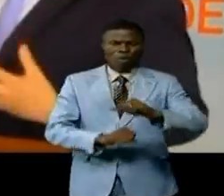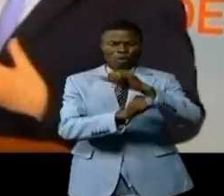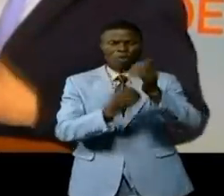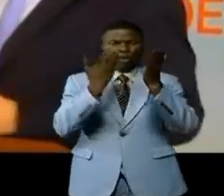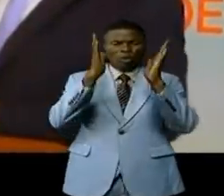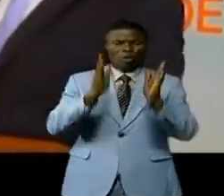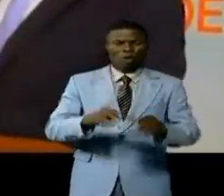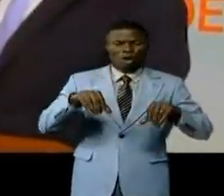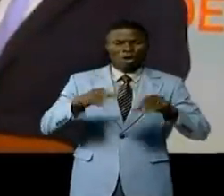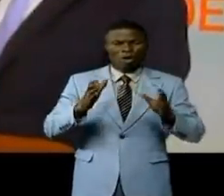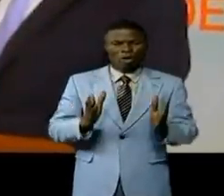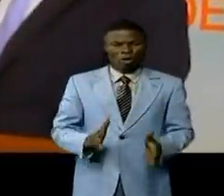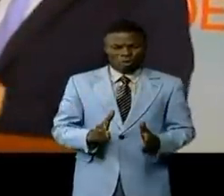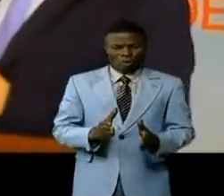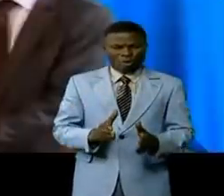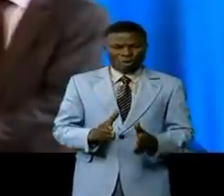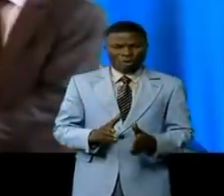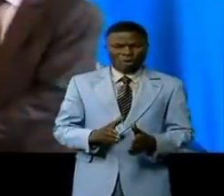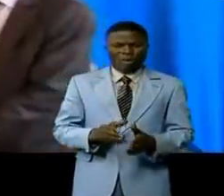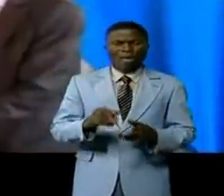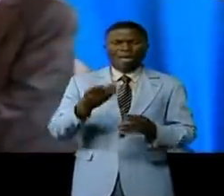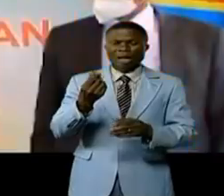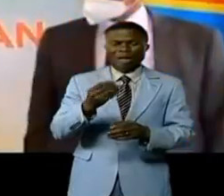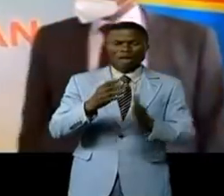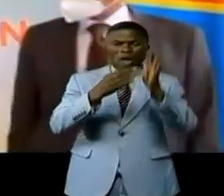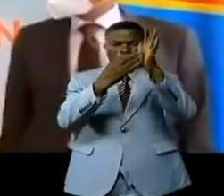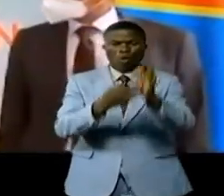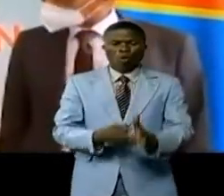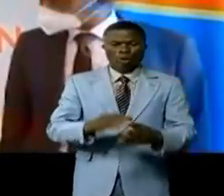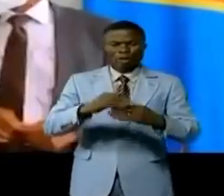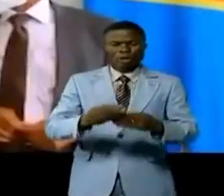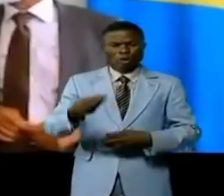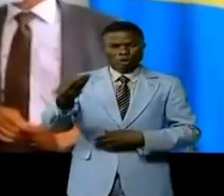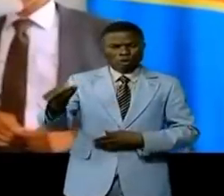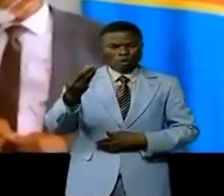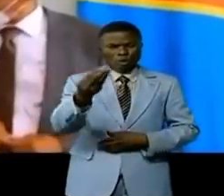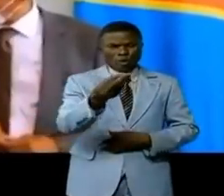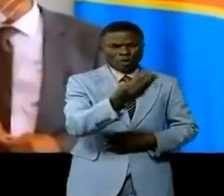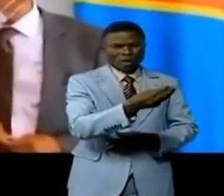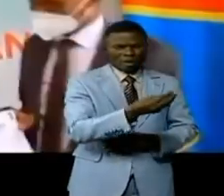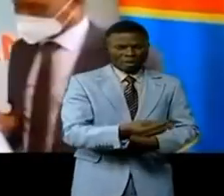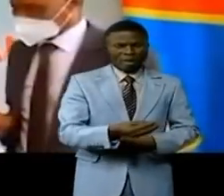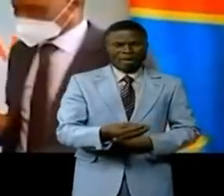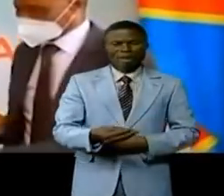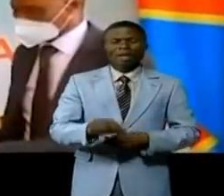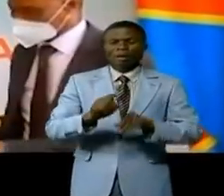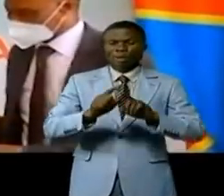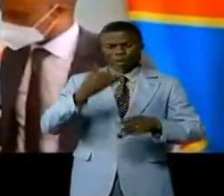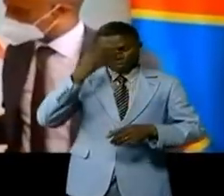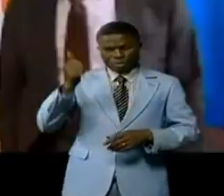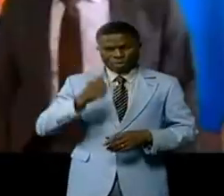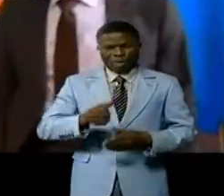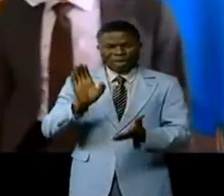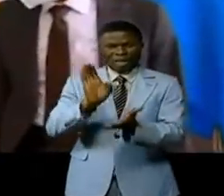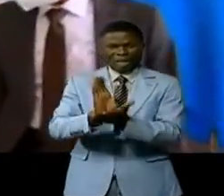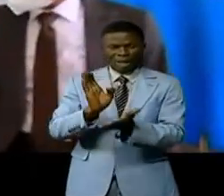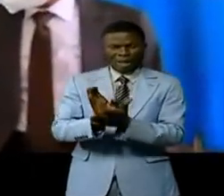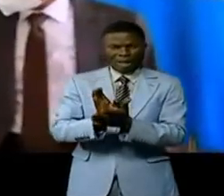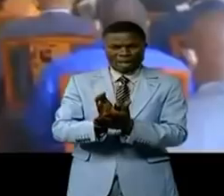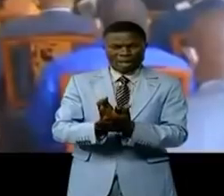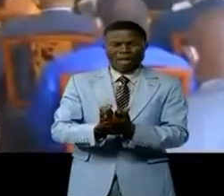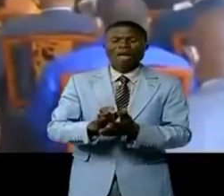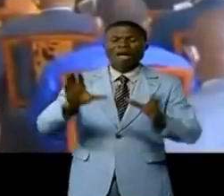étudiantes congolaises dans leur rêve. Une enveloppe de $800 a été remise à chacune des lauréates, sans oublier le certificat de